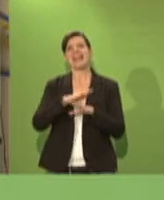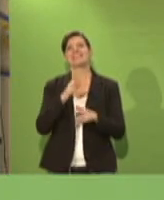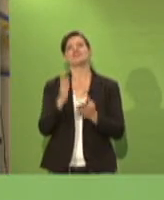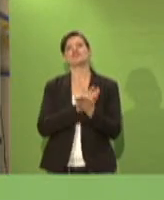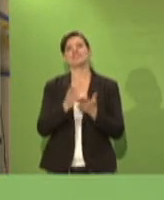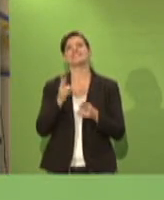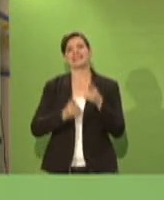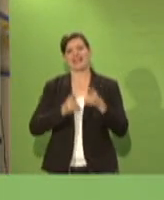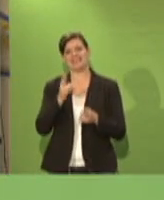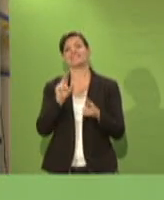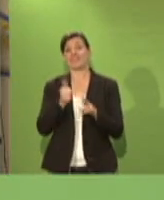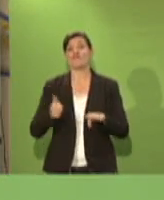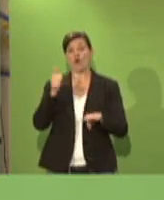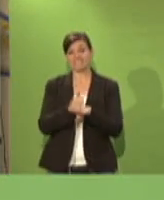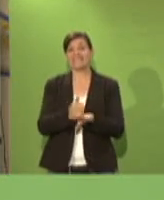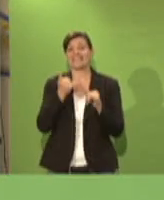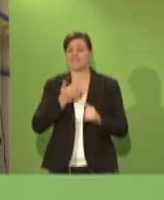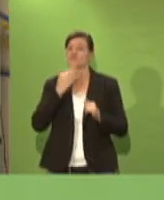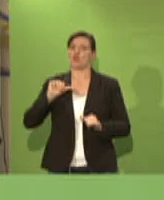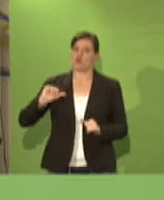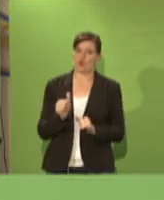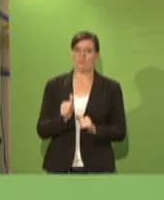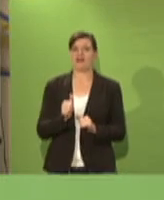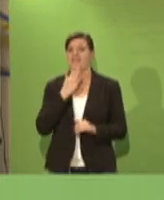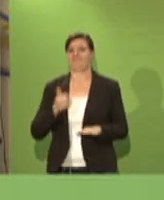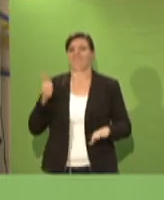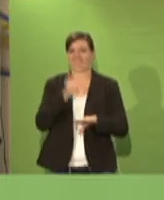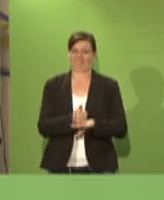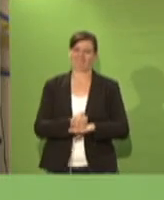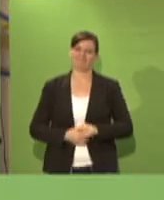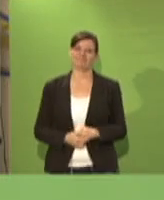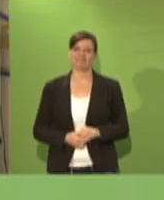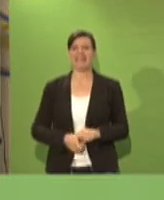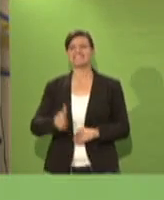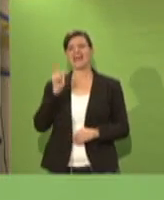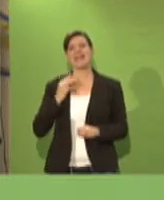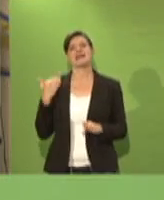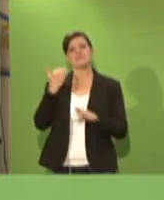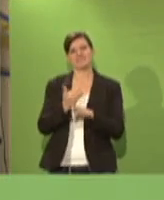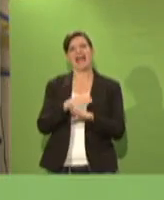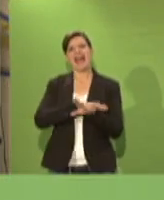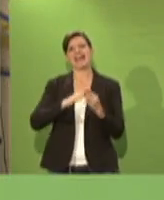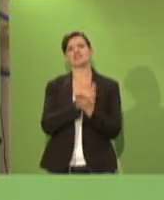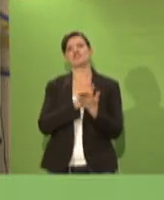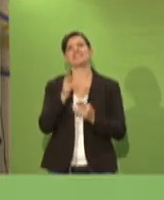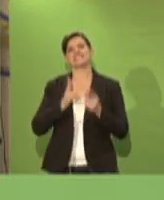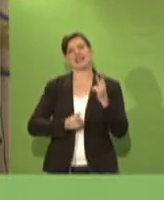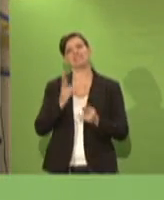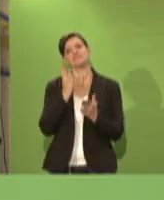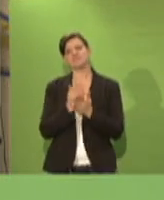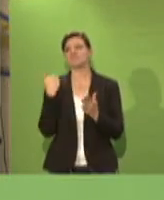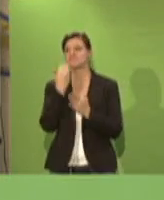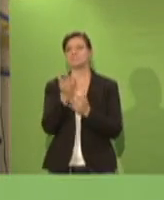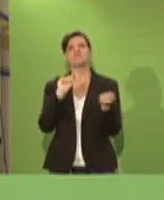Und für den Vorsitz kandidiere ich auch dieses Mal. In den letzten 2 Jahren hat das Landesschiedsgericht viele Veränderungen